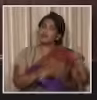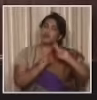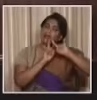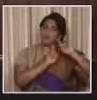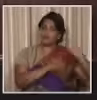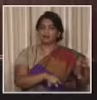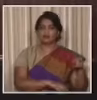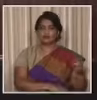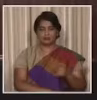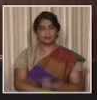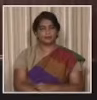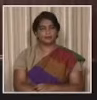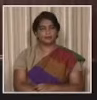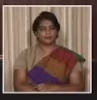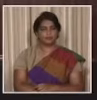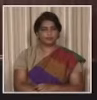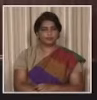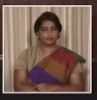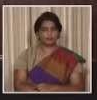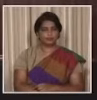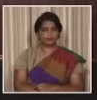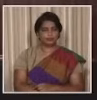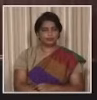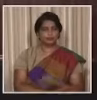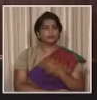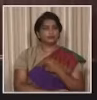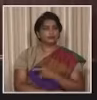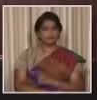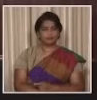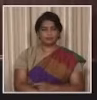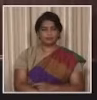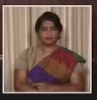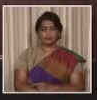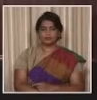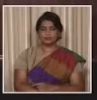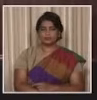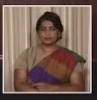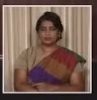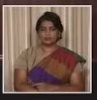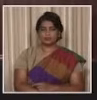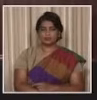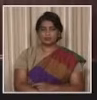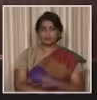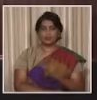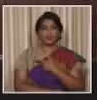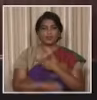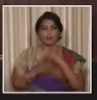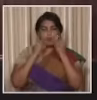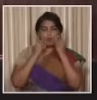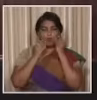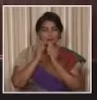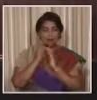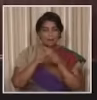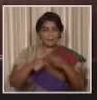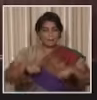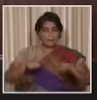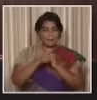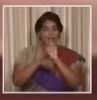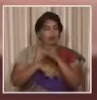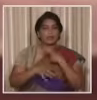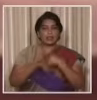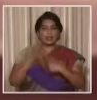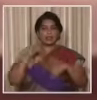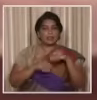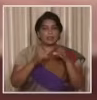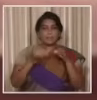ඉදිරිපත් කරන්න ඕක. ඔව් අනුරාජර් කතානායකතුමනේ මම බල්ලා මල්ලලෙන් එළියට පැන්නකරු කතානායකතුමනේ මම දේශපාලන